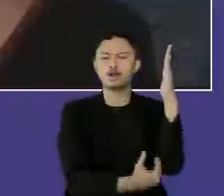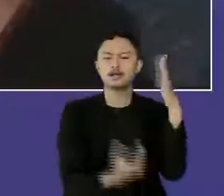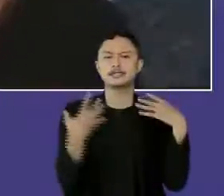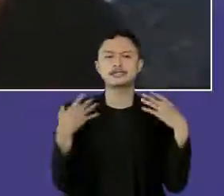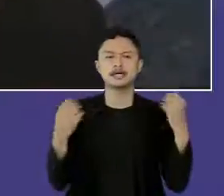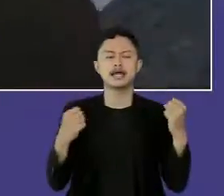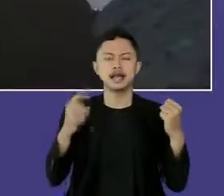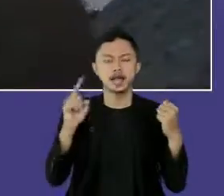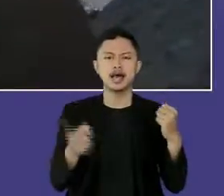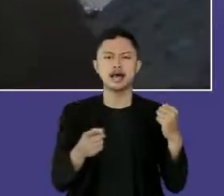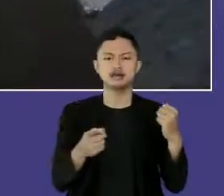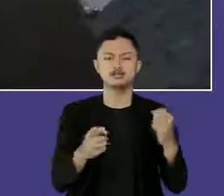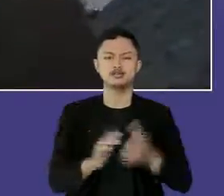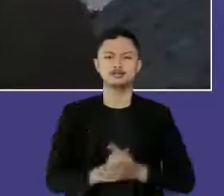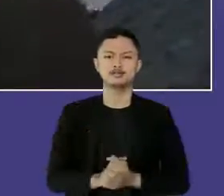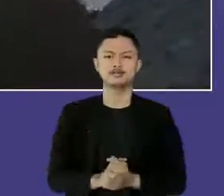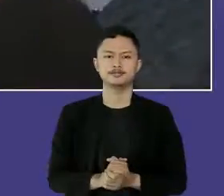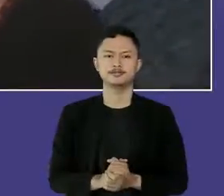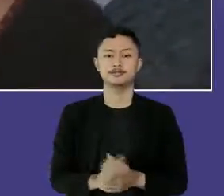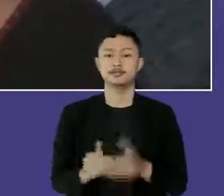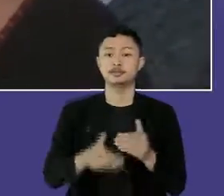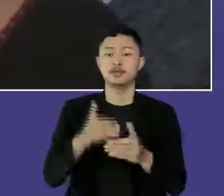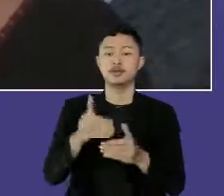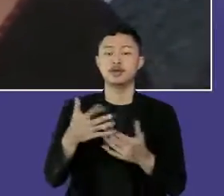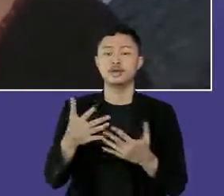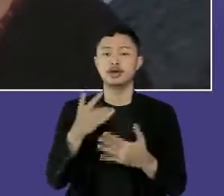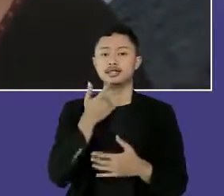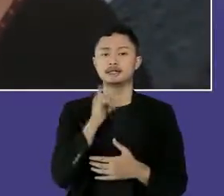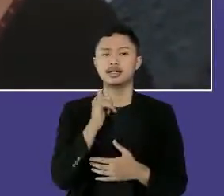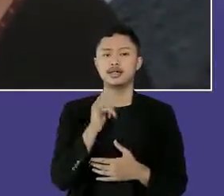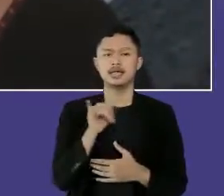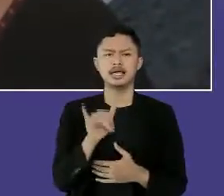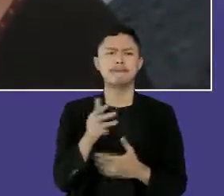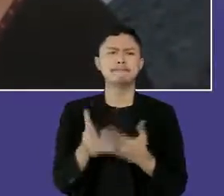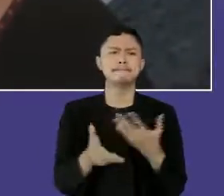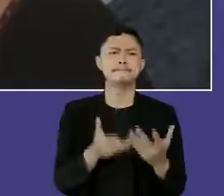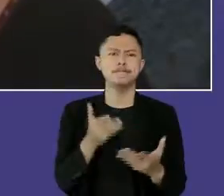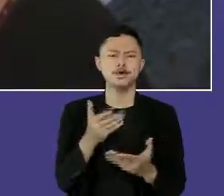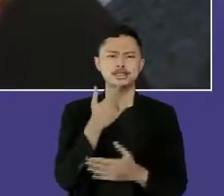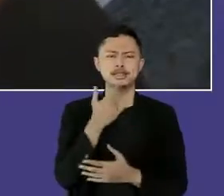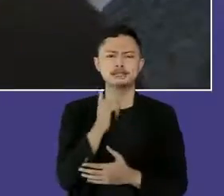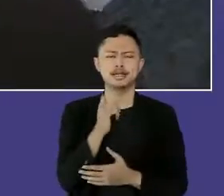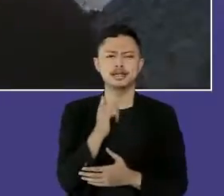sesuatu yang mutlak. Dan kemudian ya memang terjadi